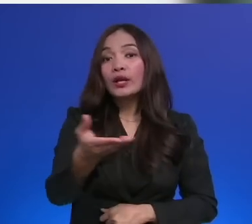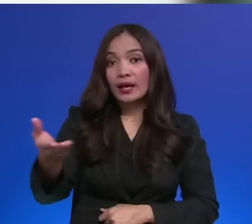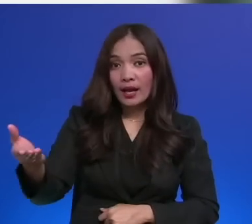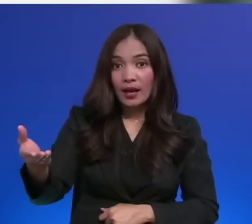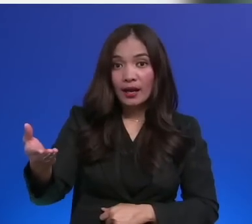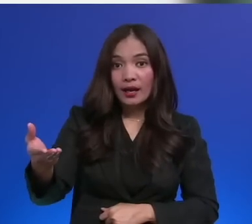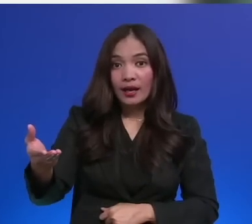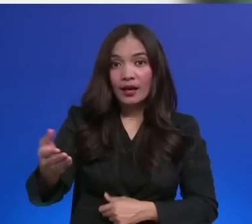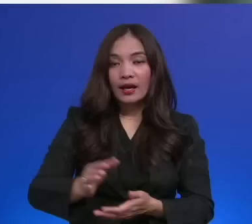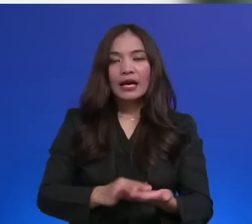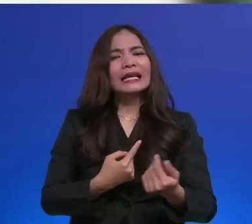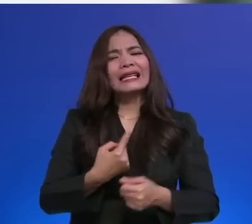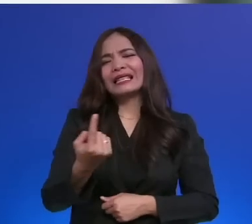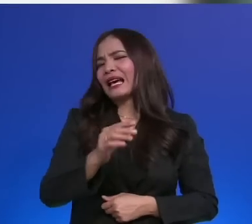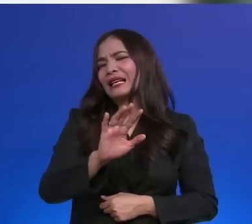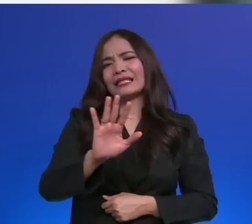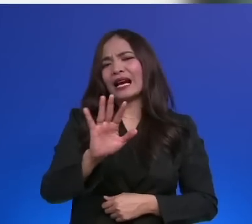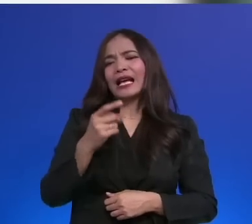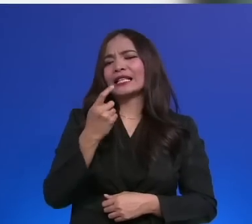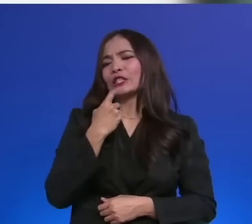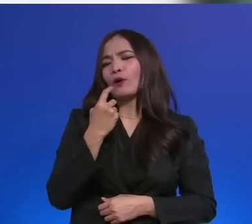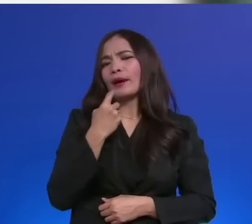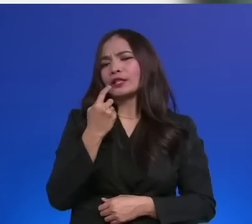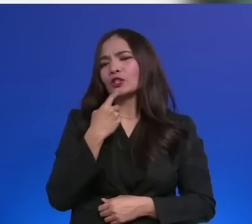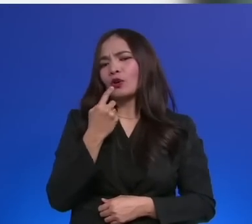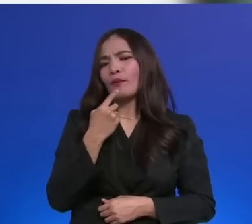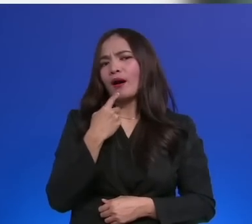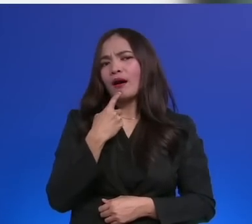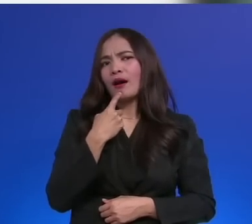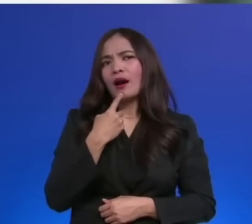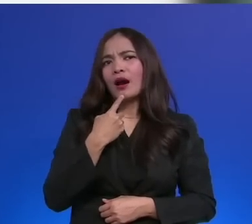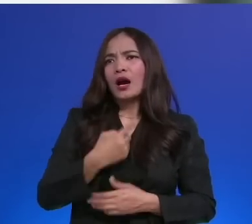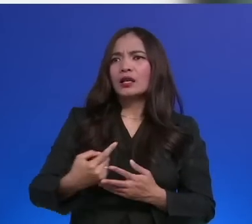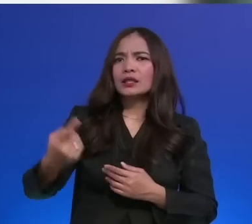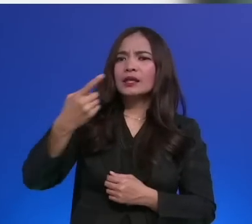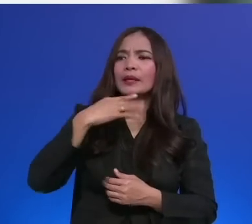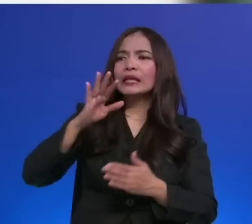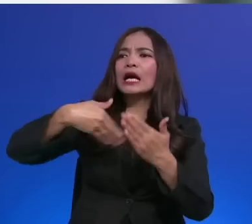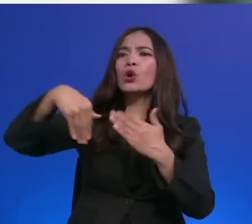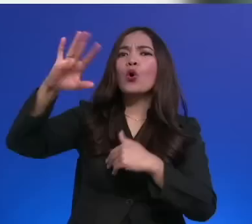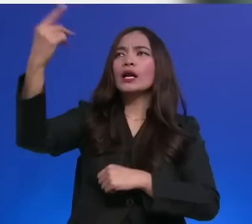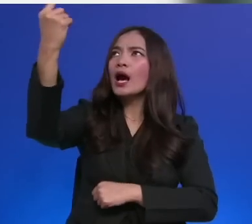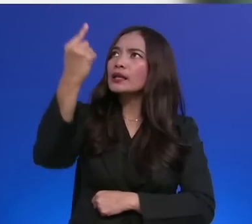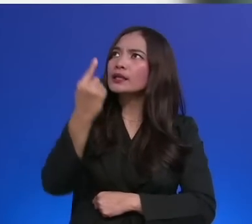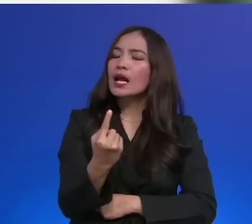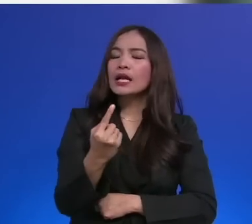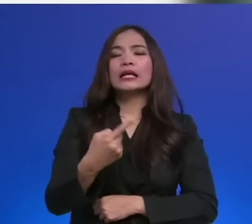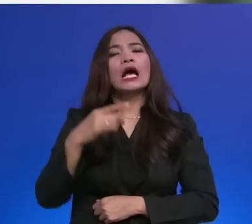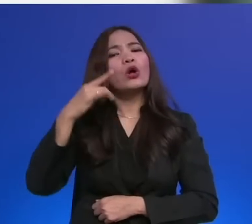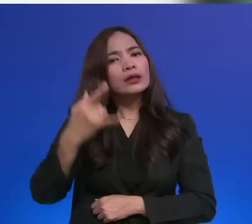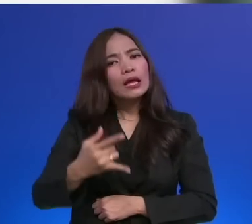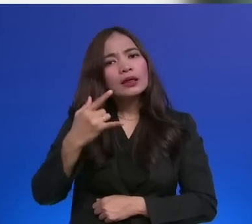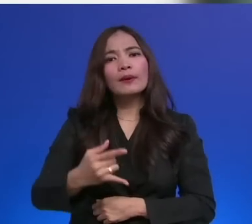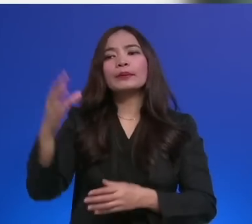jadi kita jangan coba-coba keluar dari hadirat Tuhan. kita harus ada di dalam